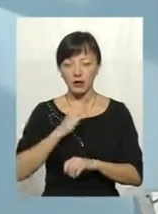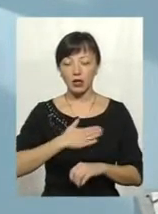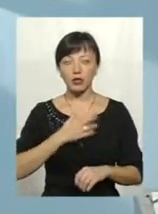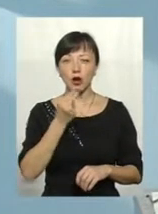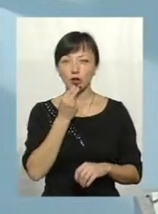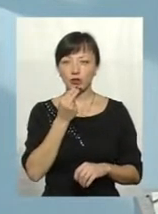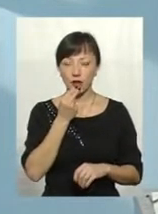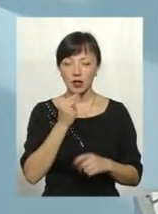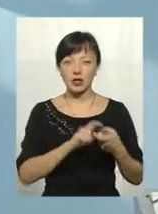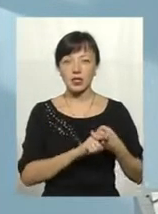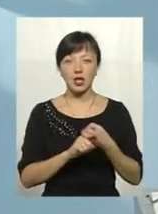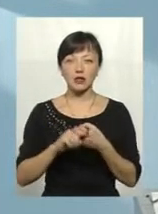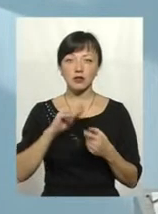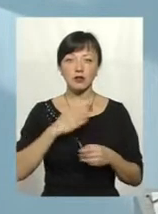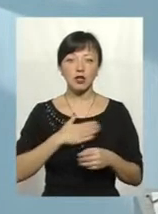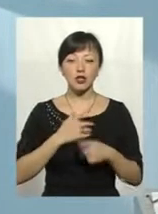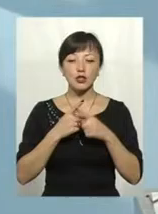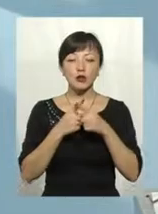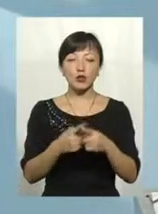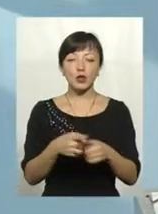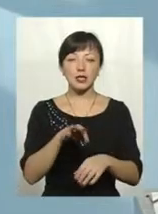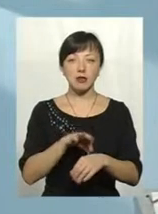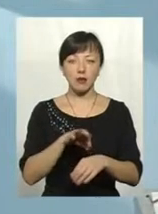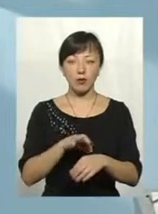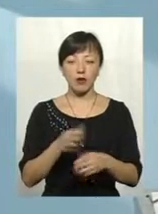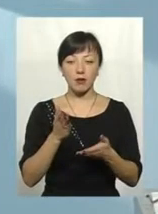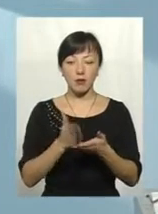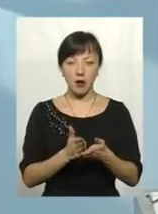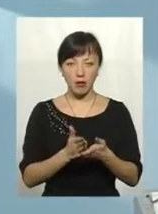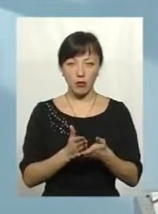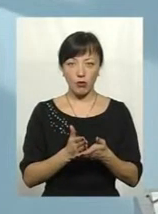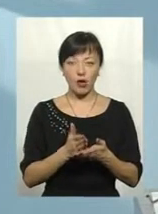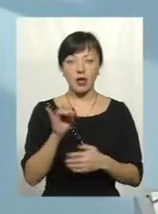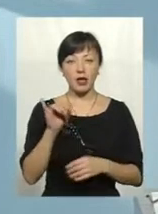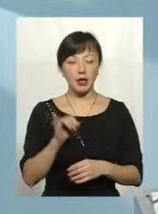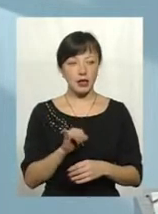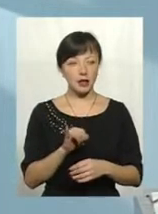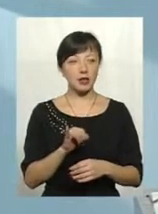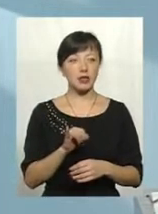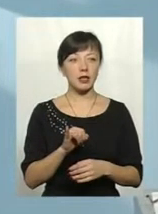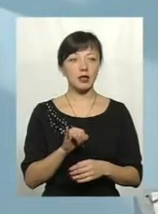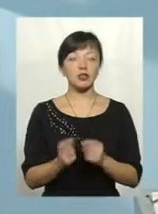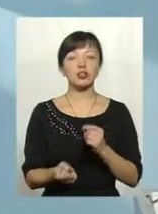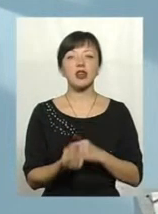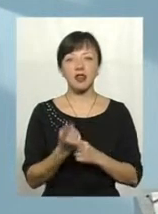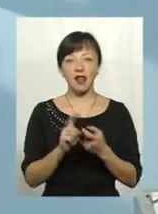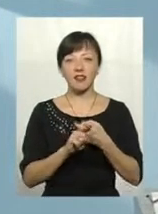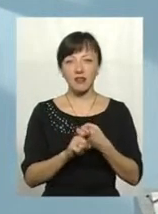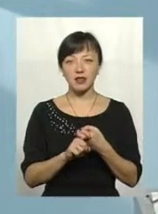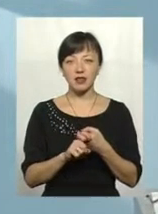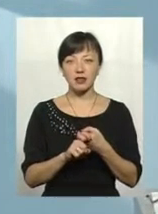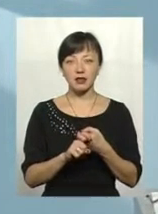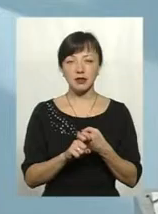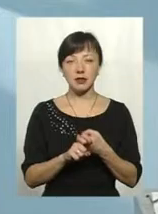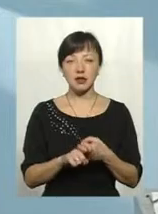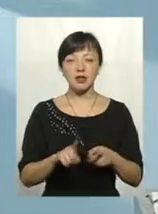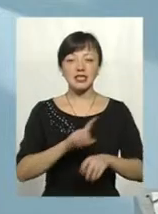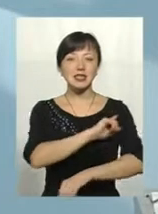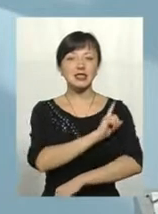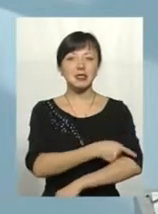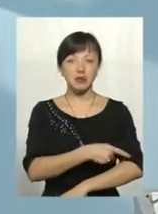харчування, залежить від наших супутніх захворювань, які ми можемо мати, і наявність, ну, джерела інфекції, масивності